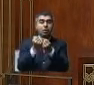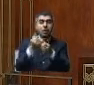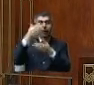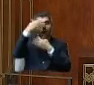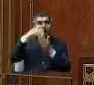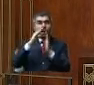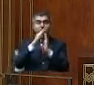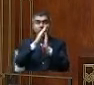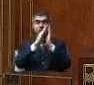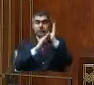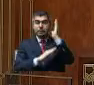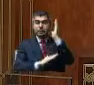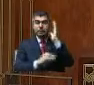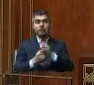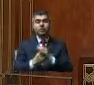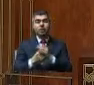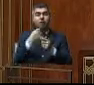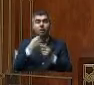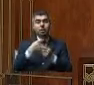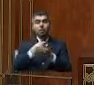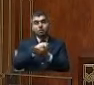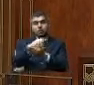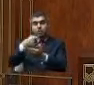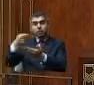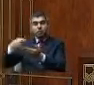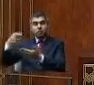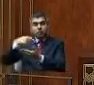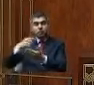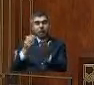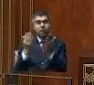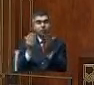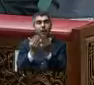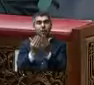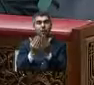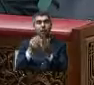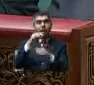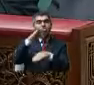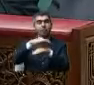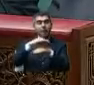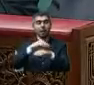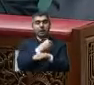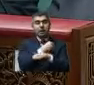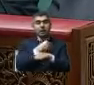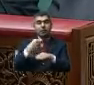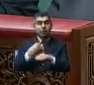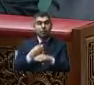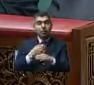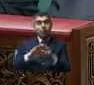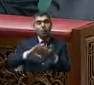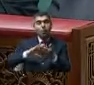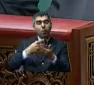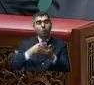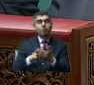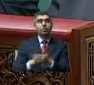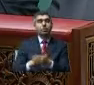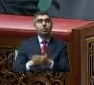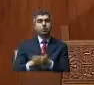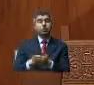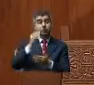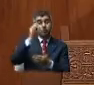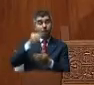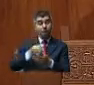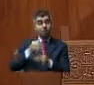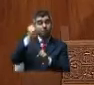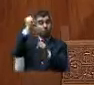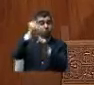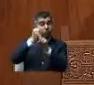النفقات وخاصة الموجهة للخدمات الاجتماعية من الصحة والتعليم وغيرهما. وهذا الحمد لله لم نفعله، وقد بذلت بلادنا بعد